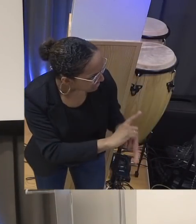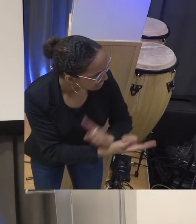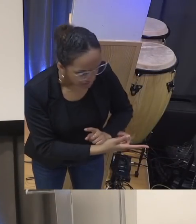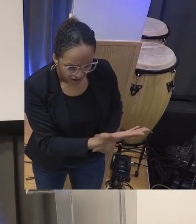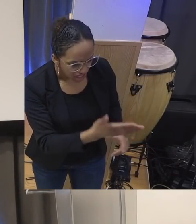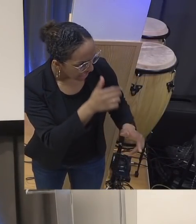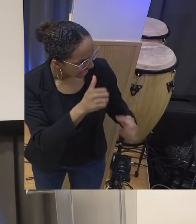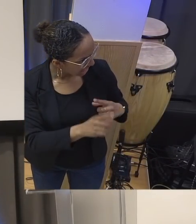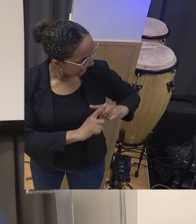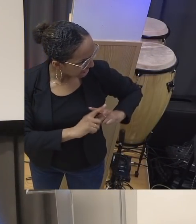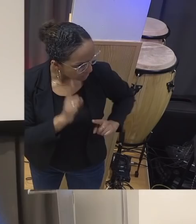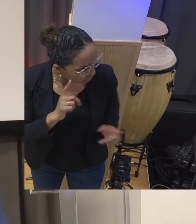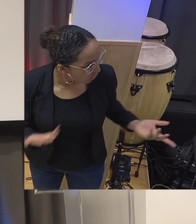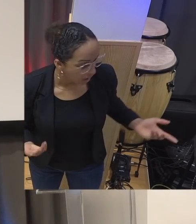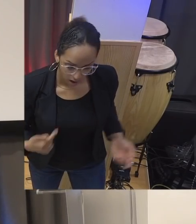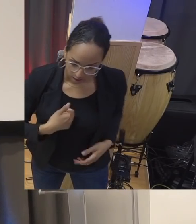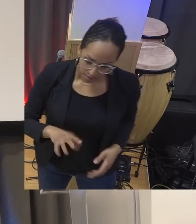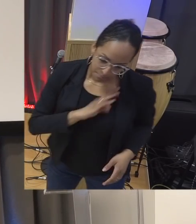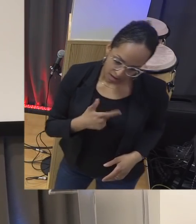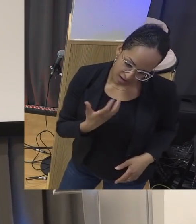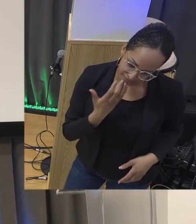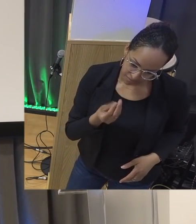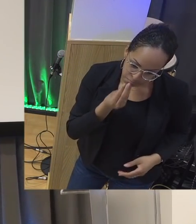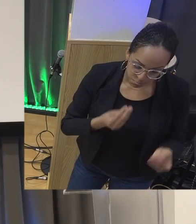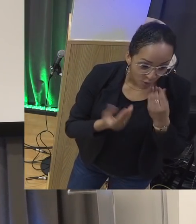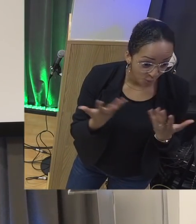il est fidèle à lui-même, je leur ai dit, c'est pour manger du hallouf, du cochon.